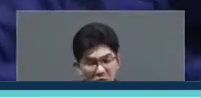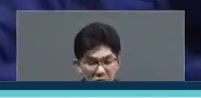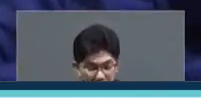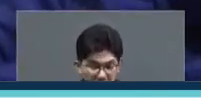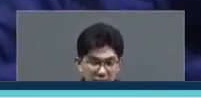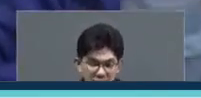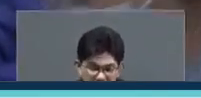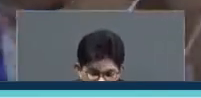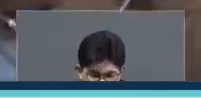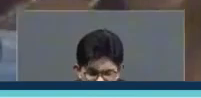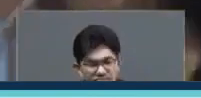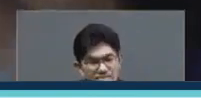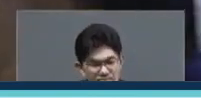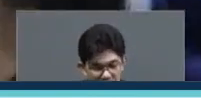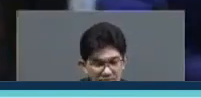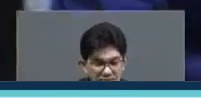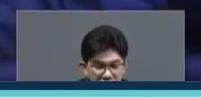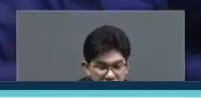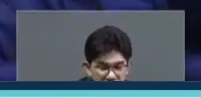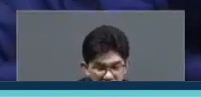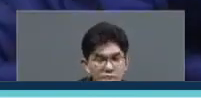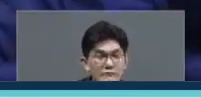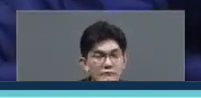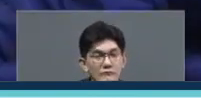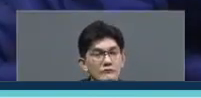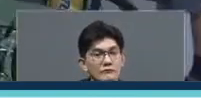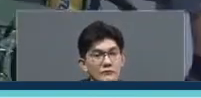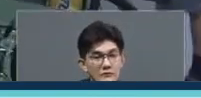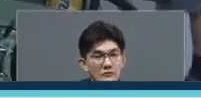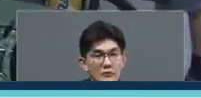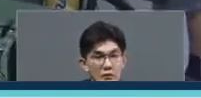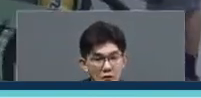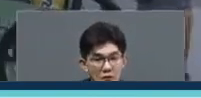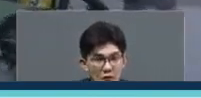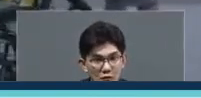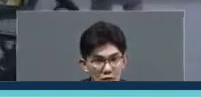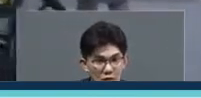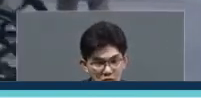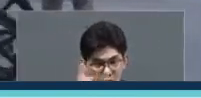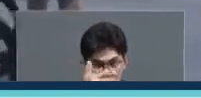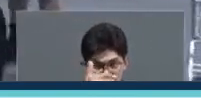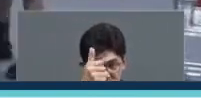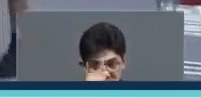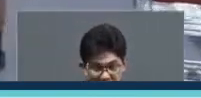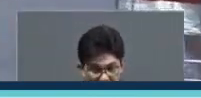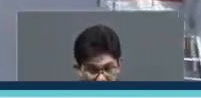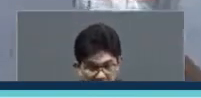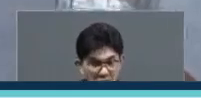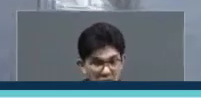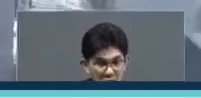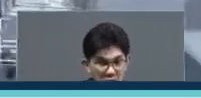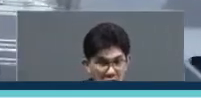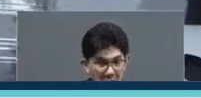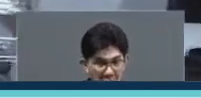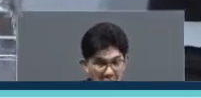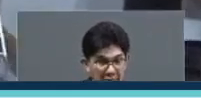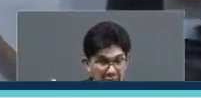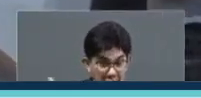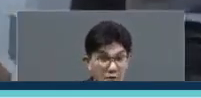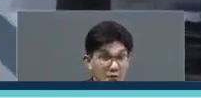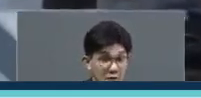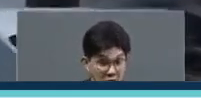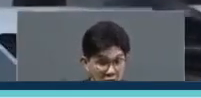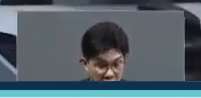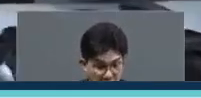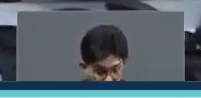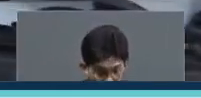ราชินีนาถพระบรมราชชนนีพันปีหลวงที่ได้นำผลิตภัณฑ์ของศูนย์ต่างๆมาจัดแสดงและจำหน่ายทั้งผ้าไหมไ